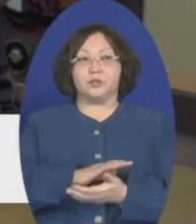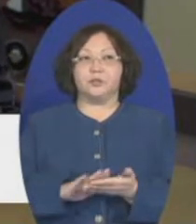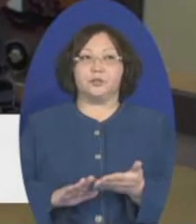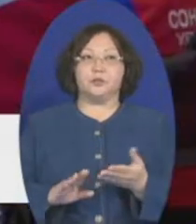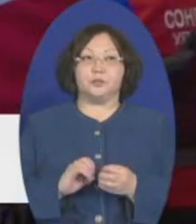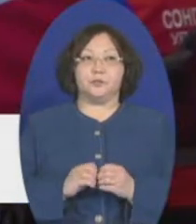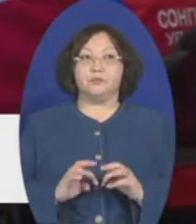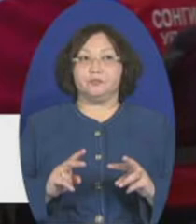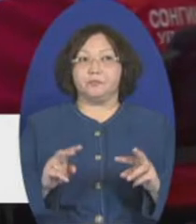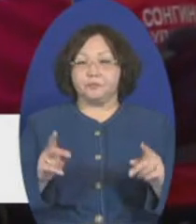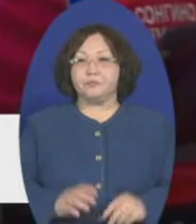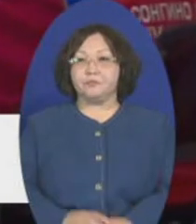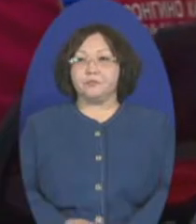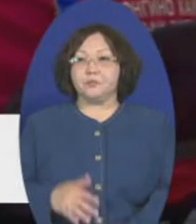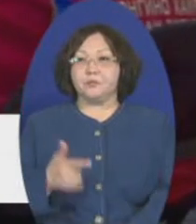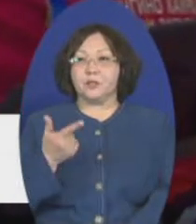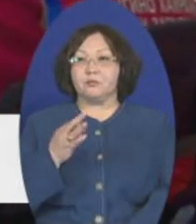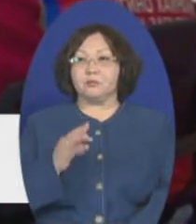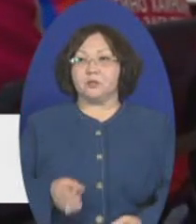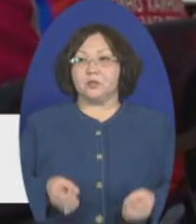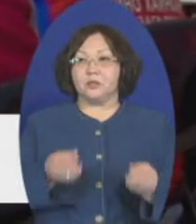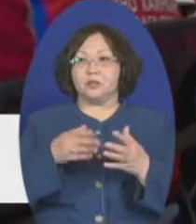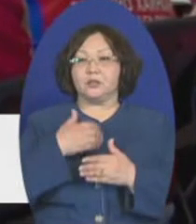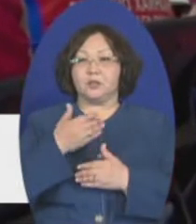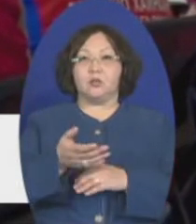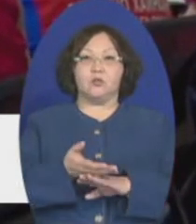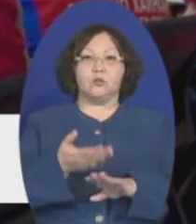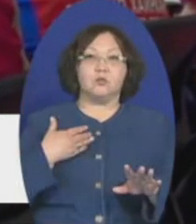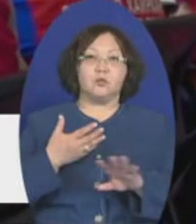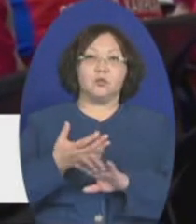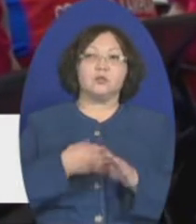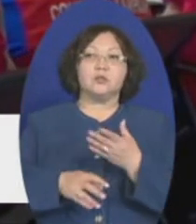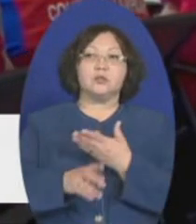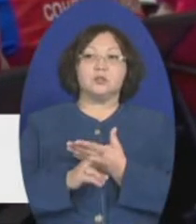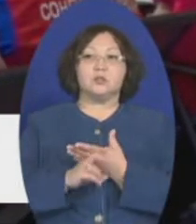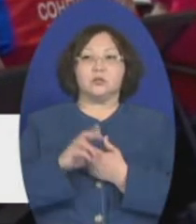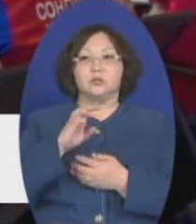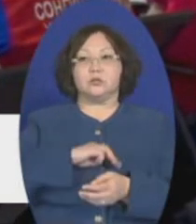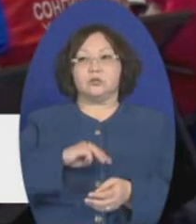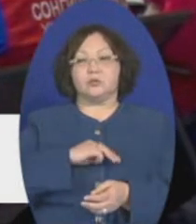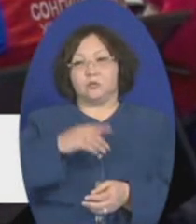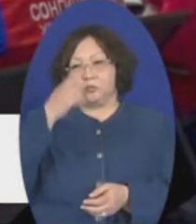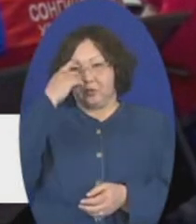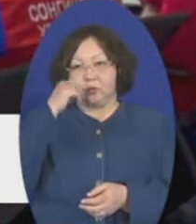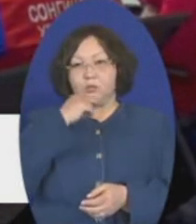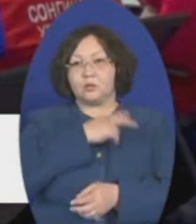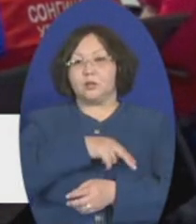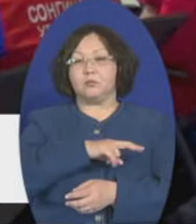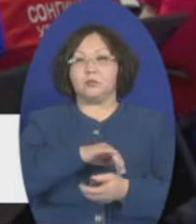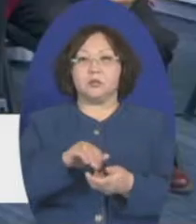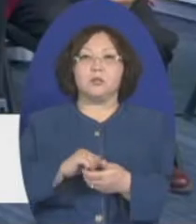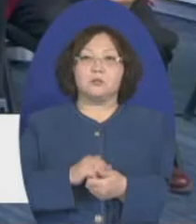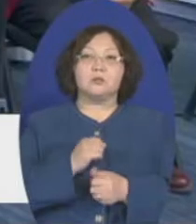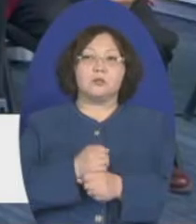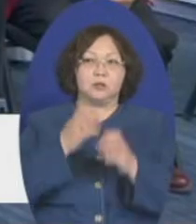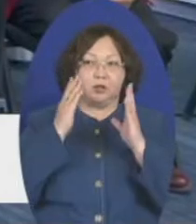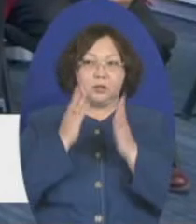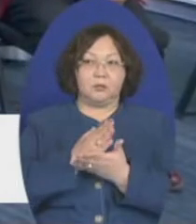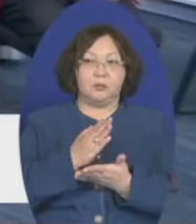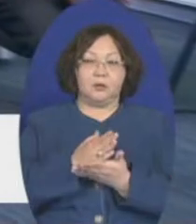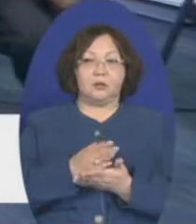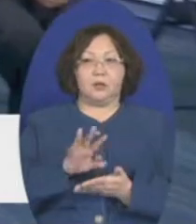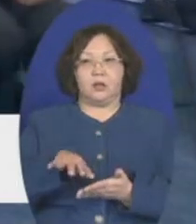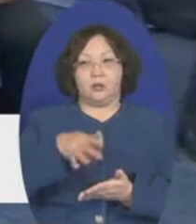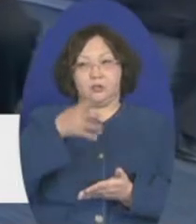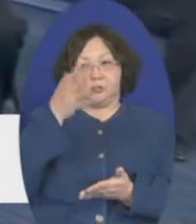шинчилж байна. Гамшиг болсны дараа бас өмнө нь үрдчлэн сэргийлж байхын төлөө Монголын улаан загалмай нийгэмлэгийнхэн ажиллаж байна. Ирэх